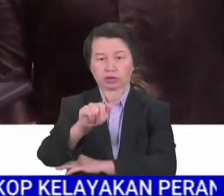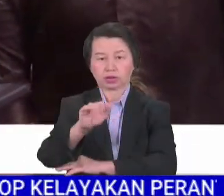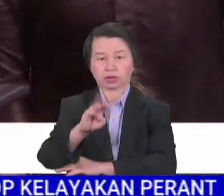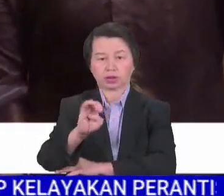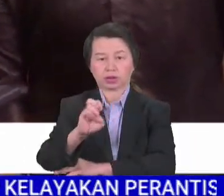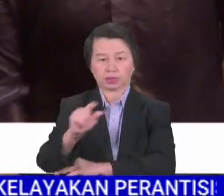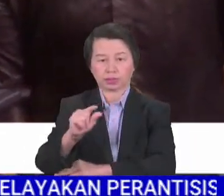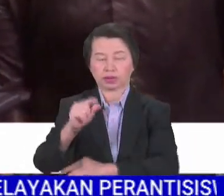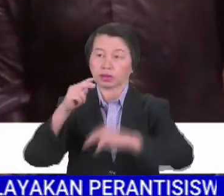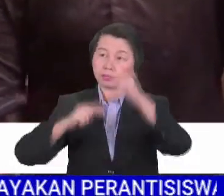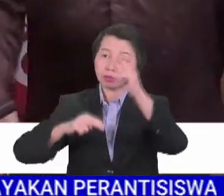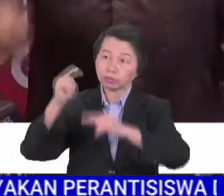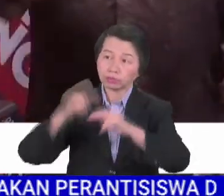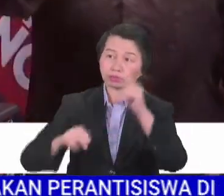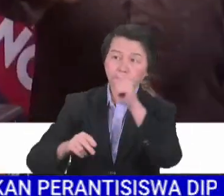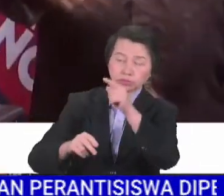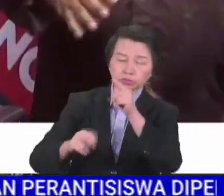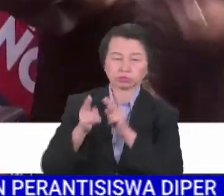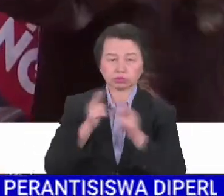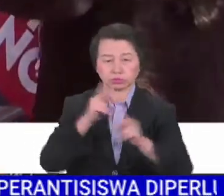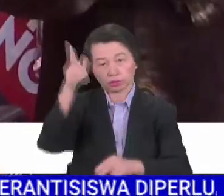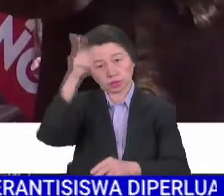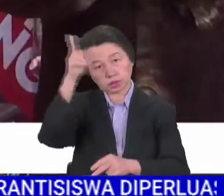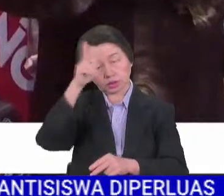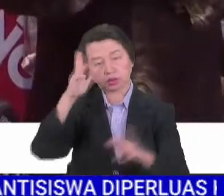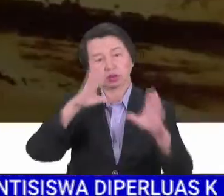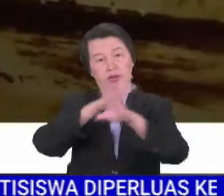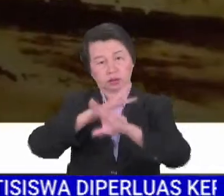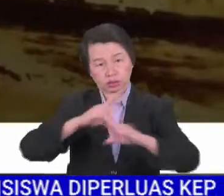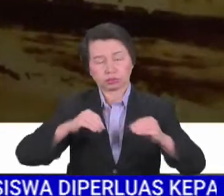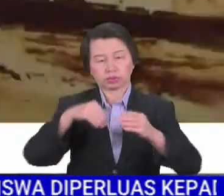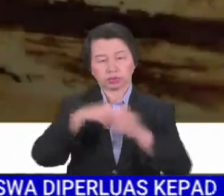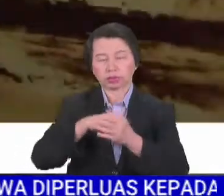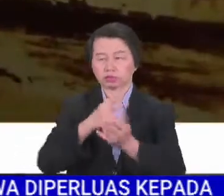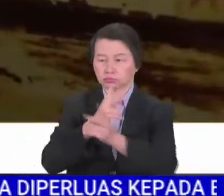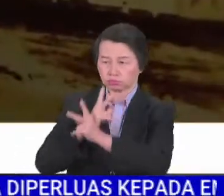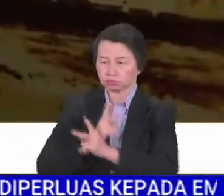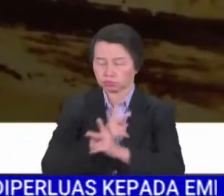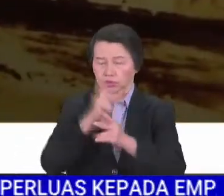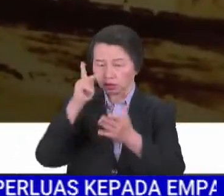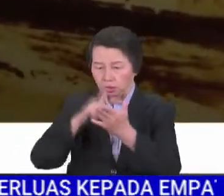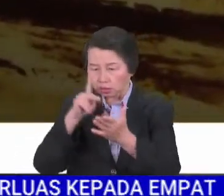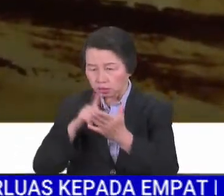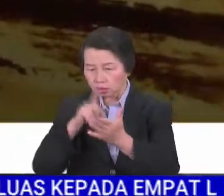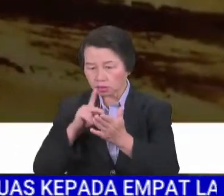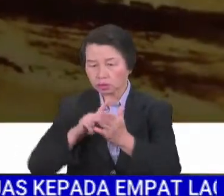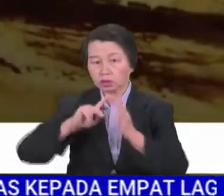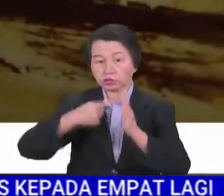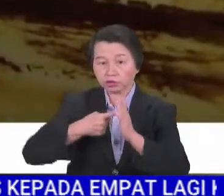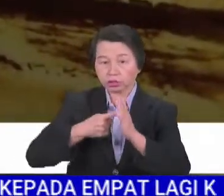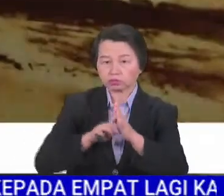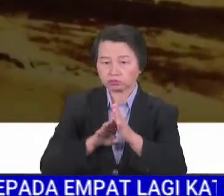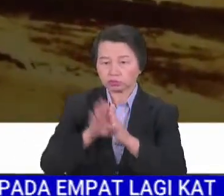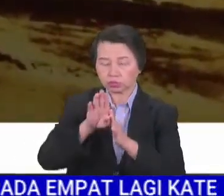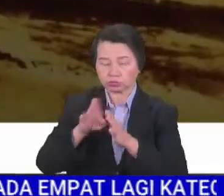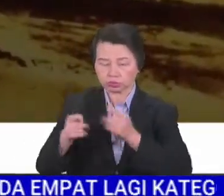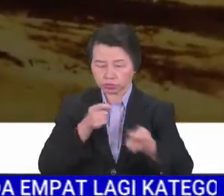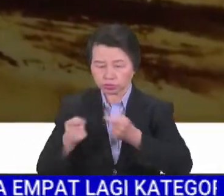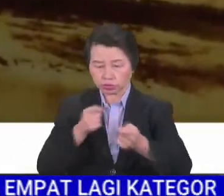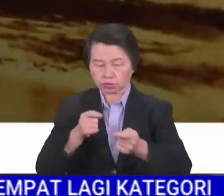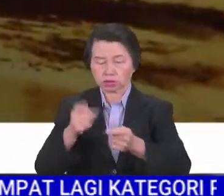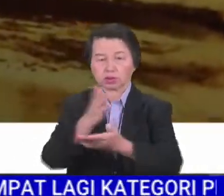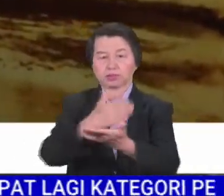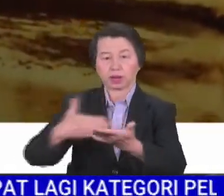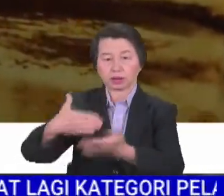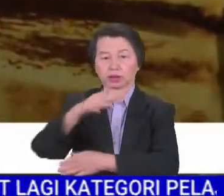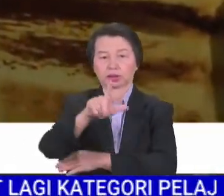Pembinaan Museum Limbang tersebut merupakan salah satu usaha Kerajaan Negeri Sarawak dalam memelihara mengenai asal-usul sejarah pembangunan dan pentadbiran terutama